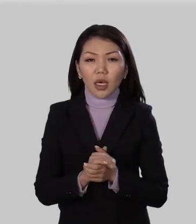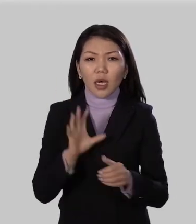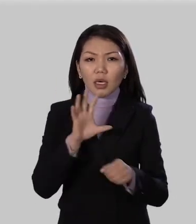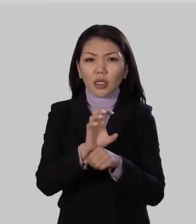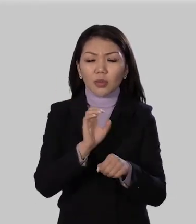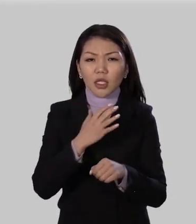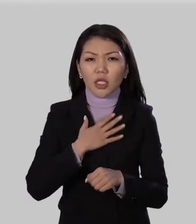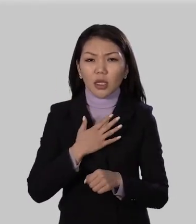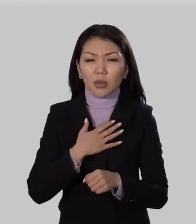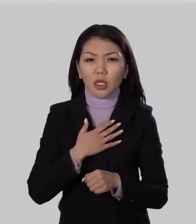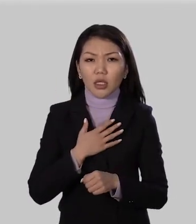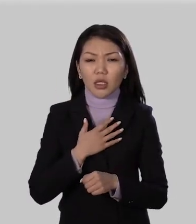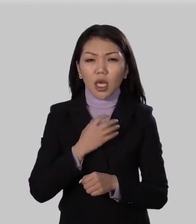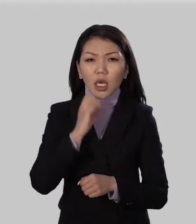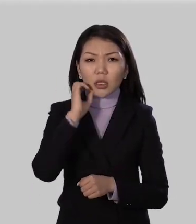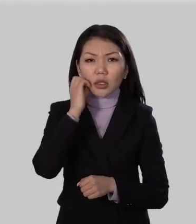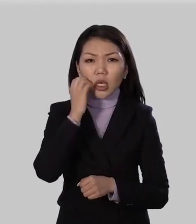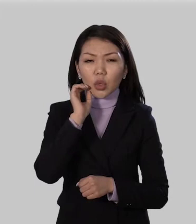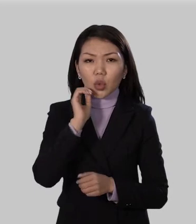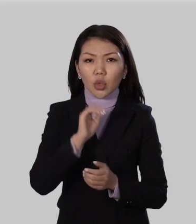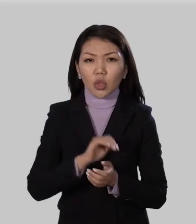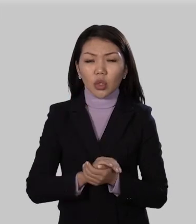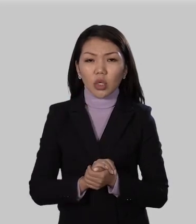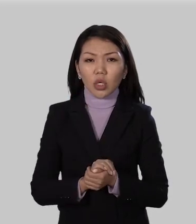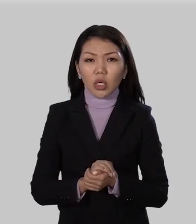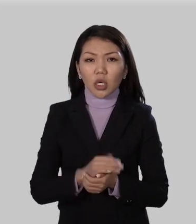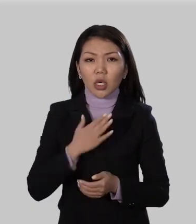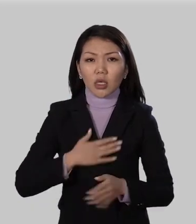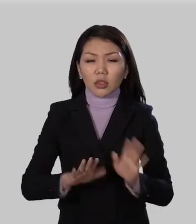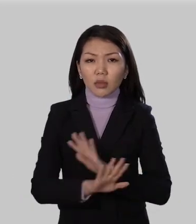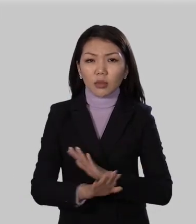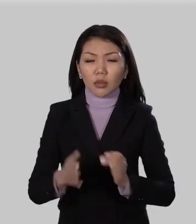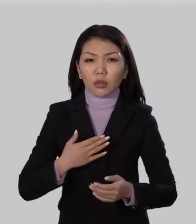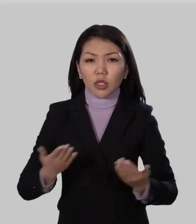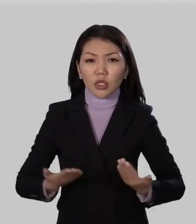моя старуха, не дает старику мне покою.